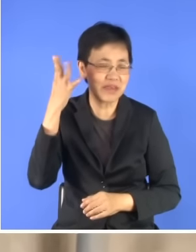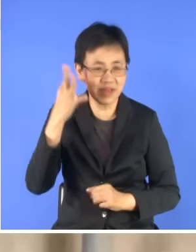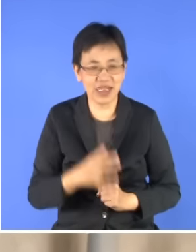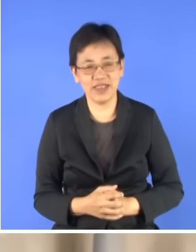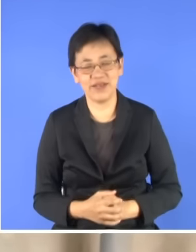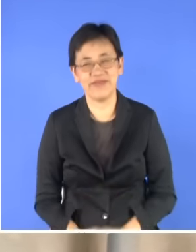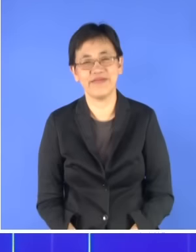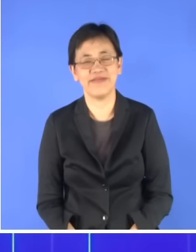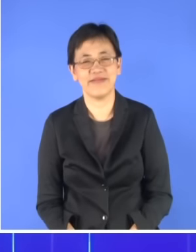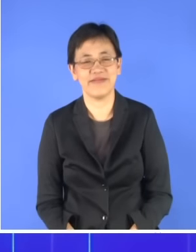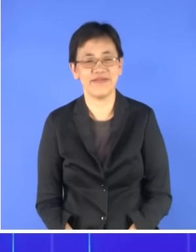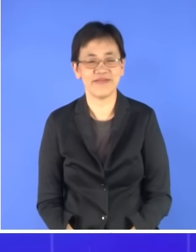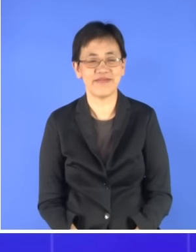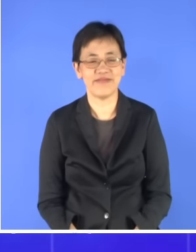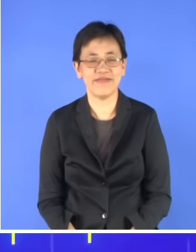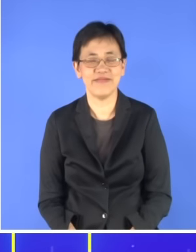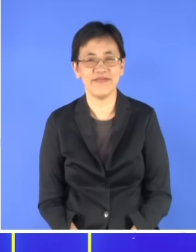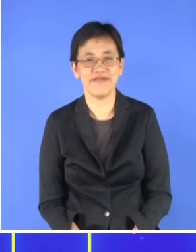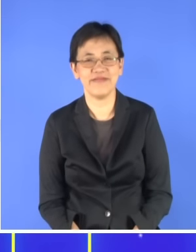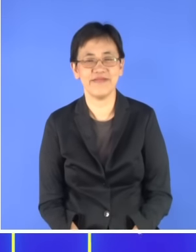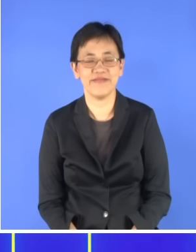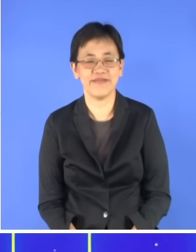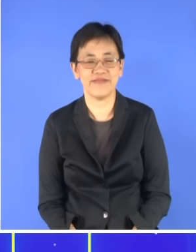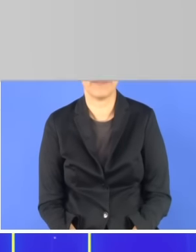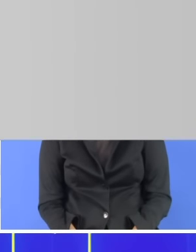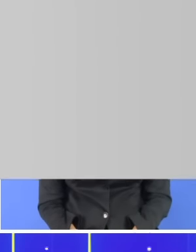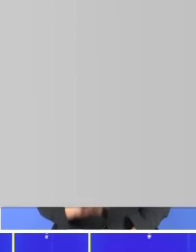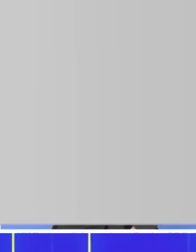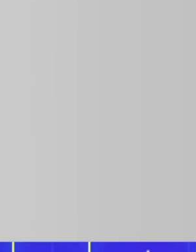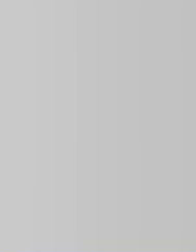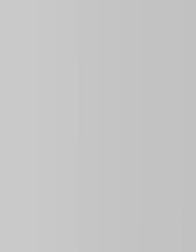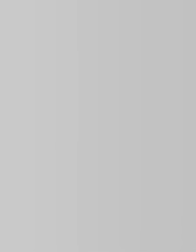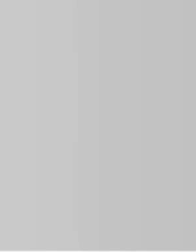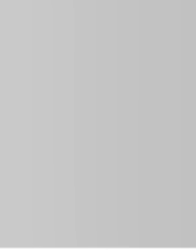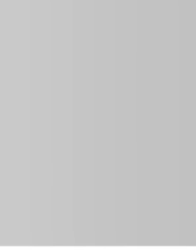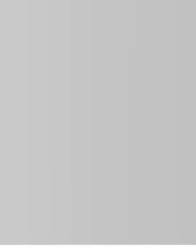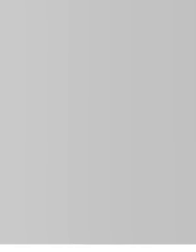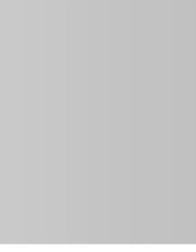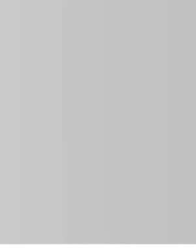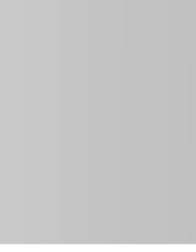หูยังอยู่ที่สกลนคร ครับ